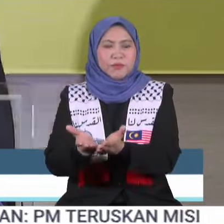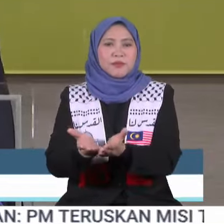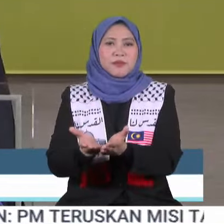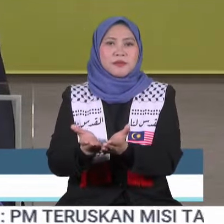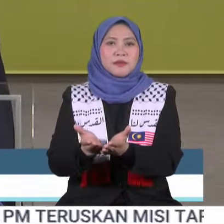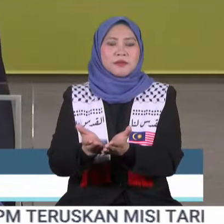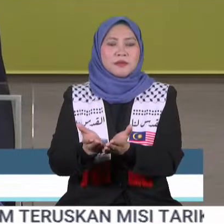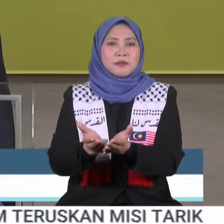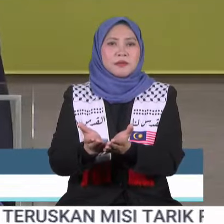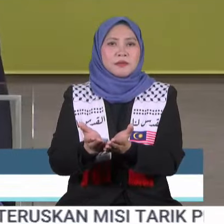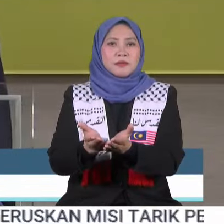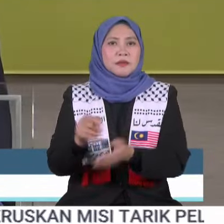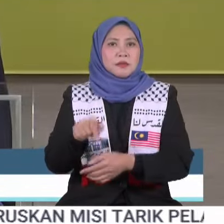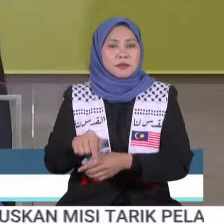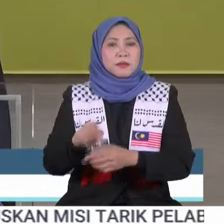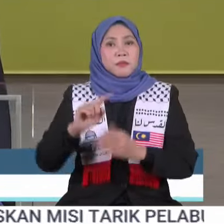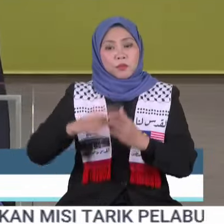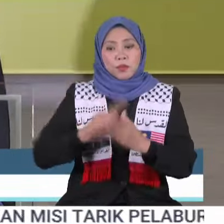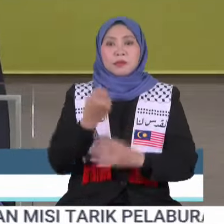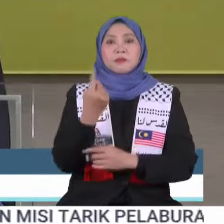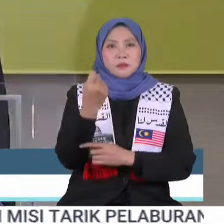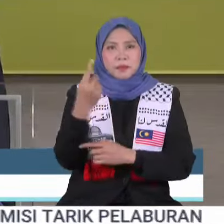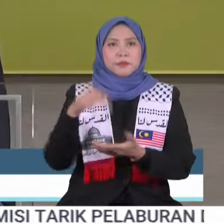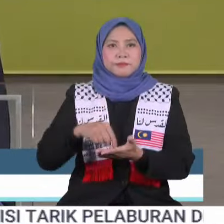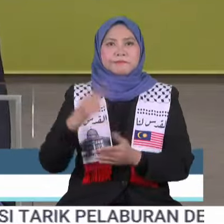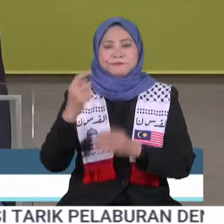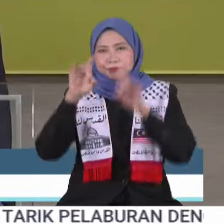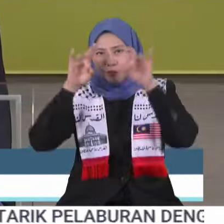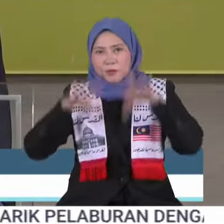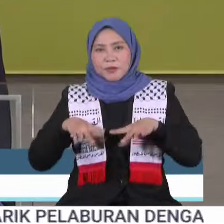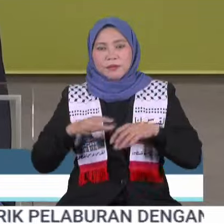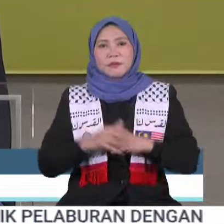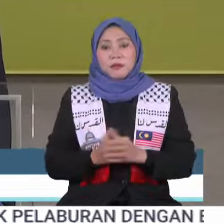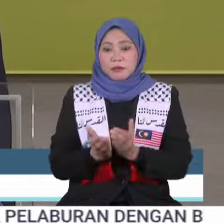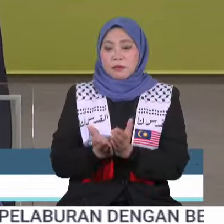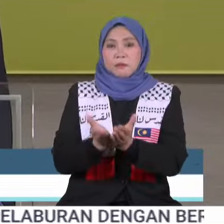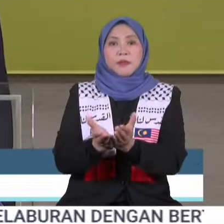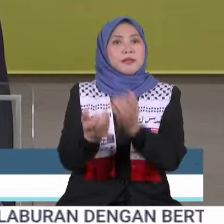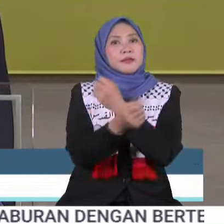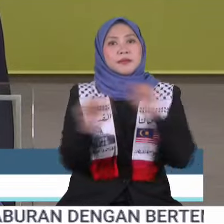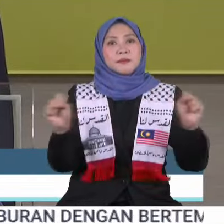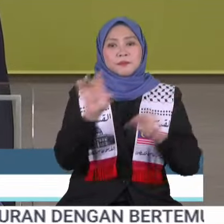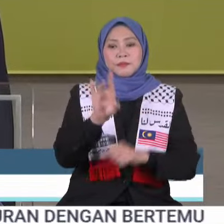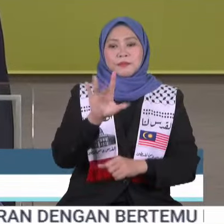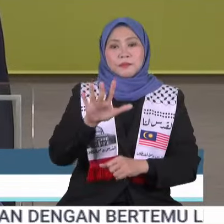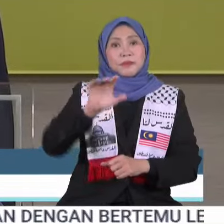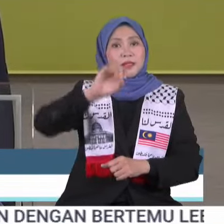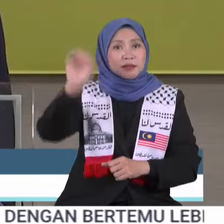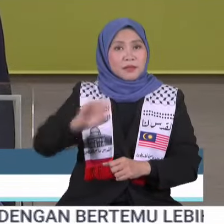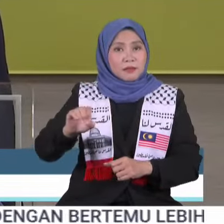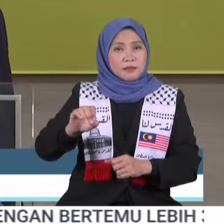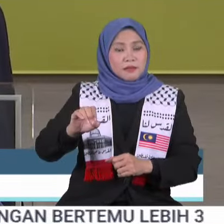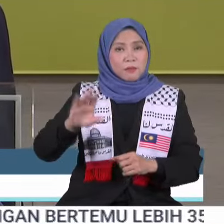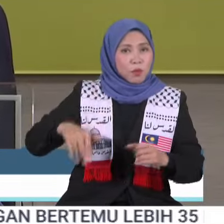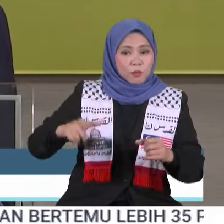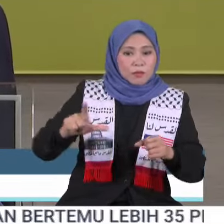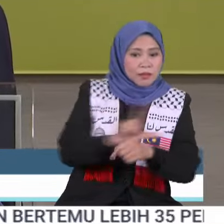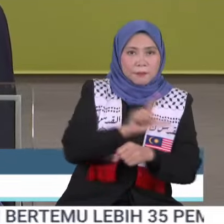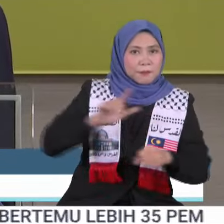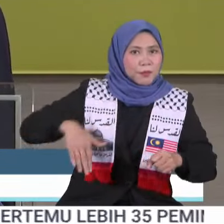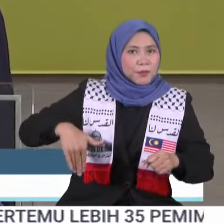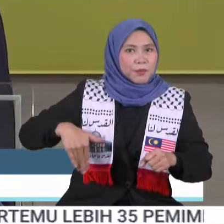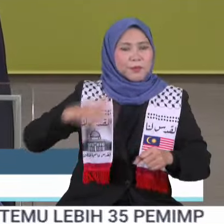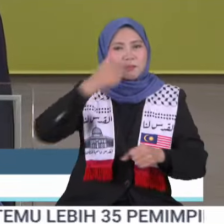juga maknanya pada bulan November ni walaupun kapal dah siap 85% dia takete kerana